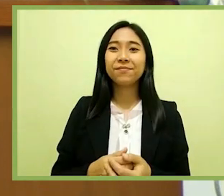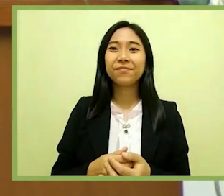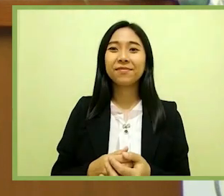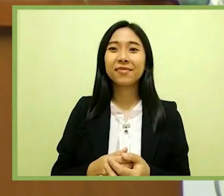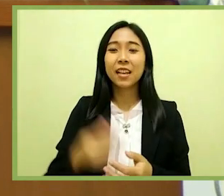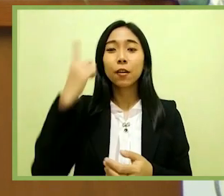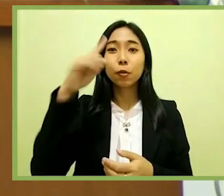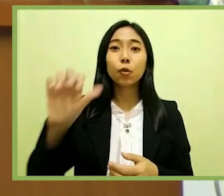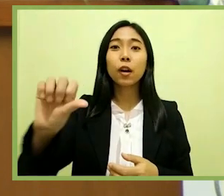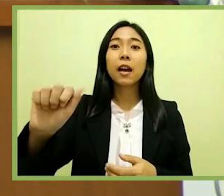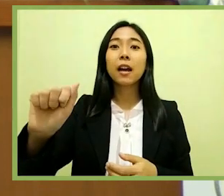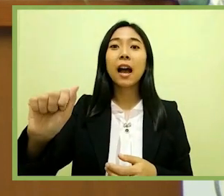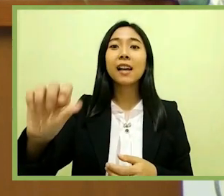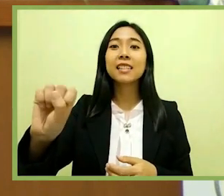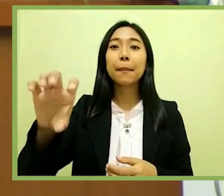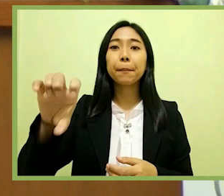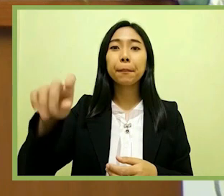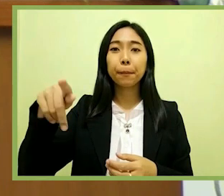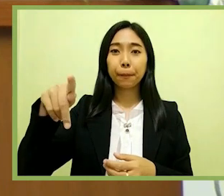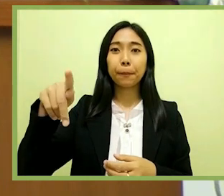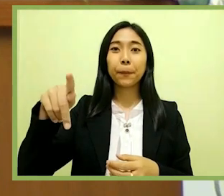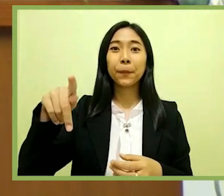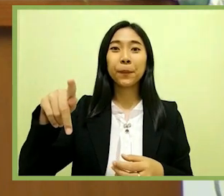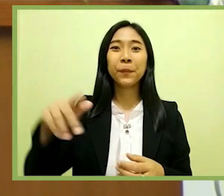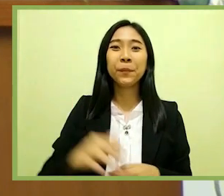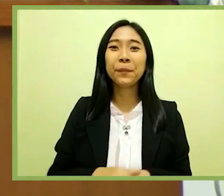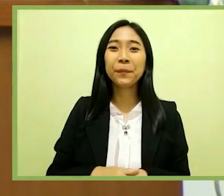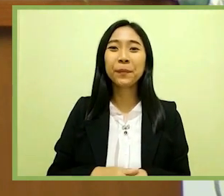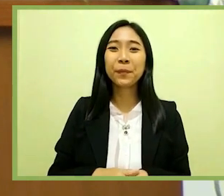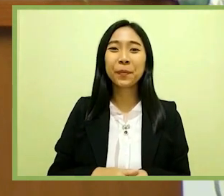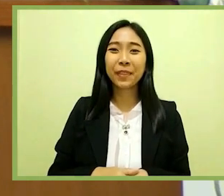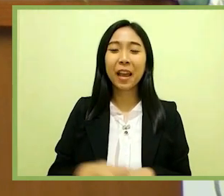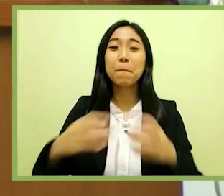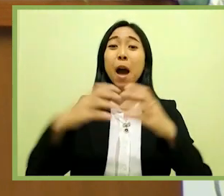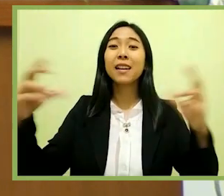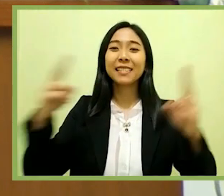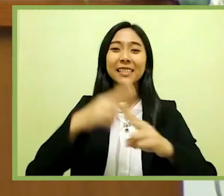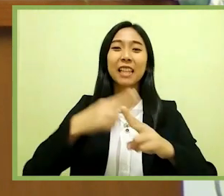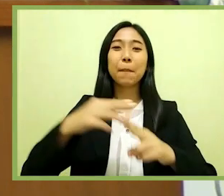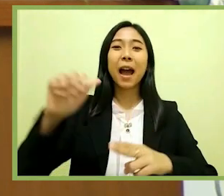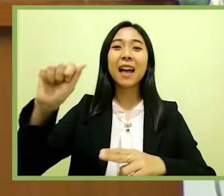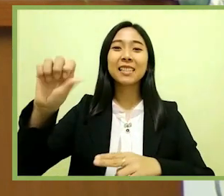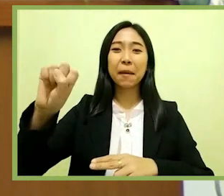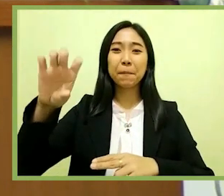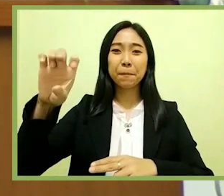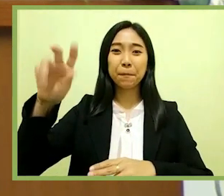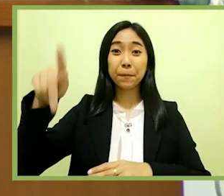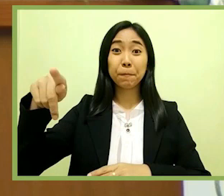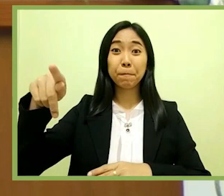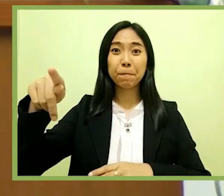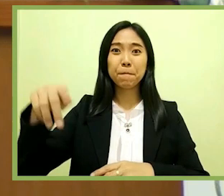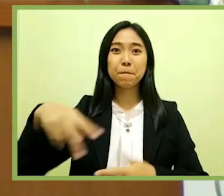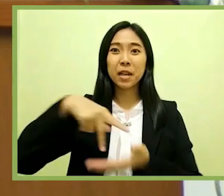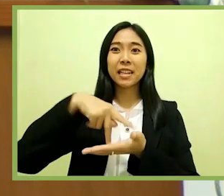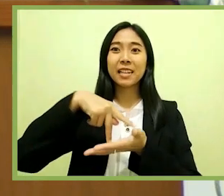si Asep-Asep itu pribadi atau juga untuk masyarakat yang lebih luas. Pendiri awalnya